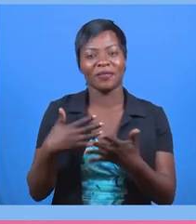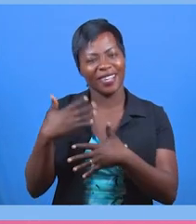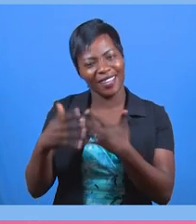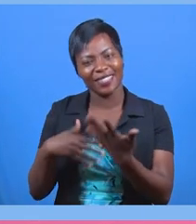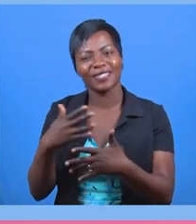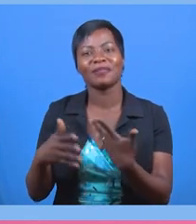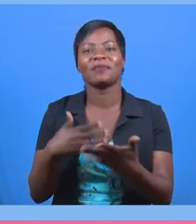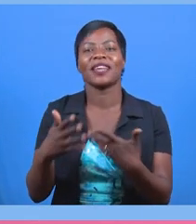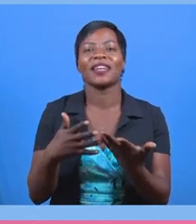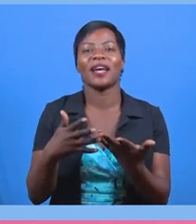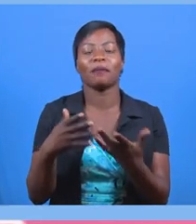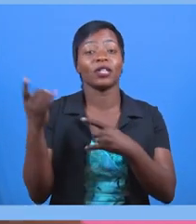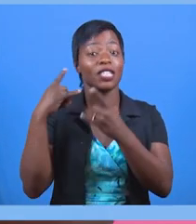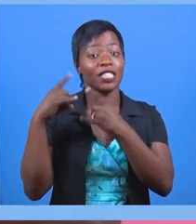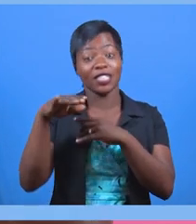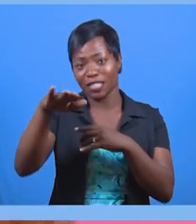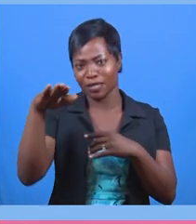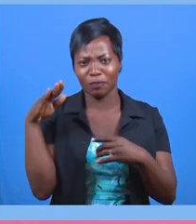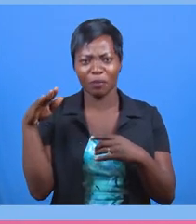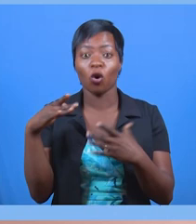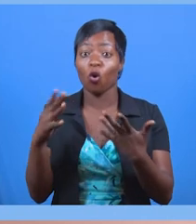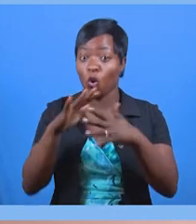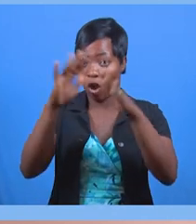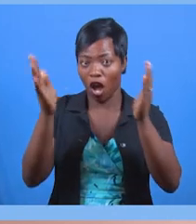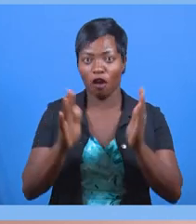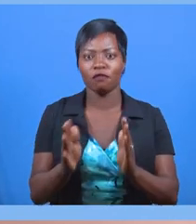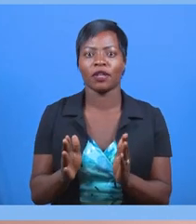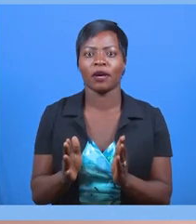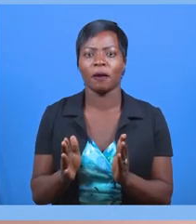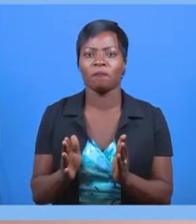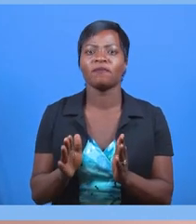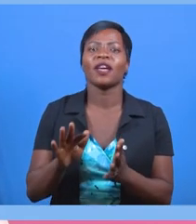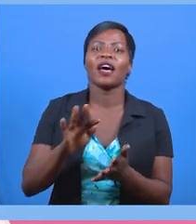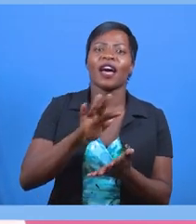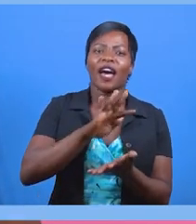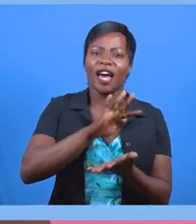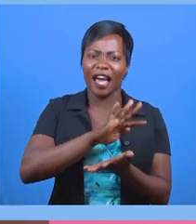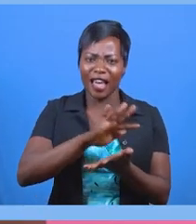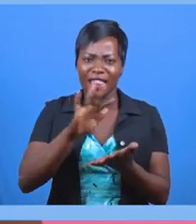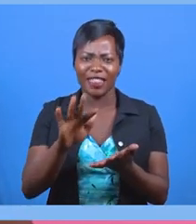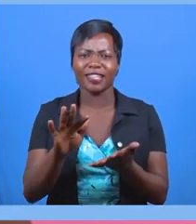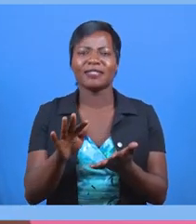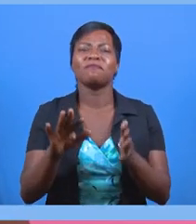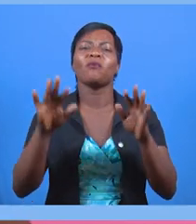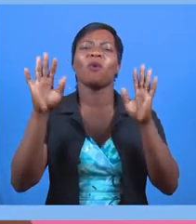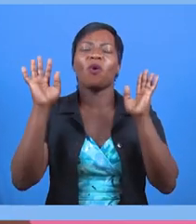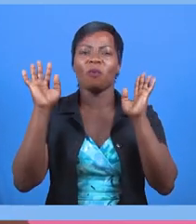yedu nenyika dzeAfrica. Munoona kuti vanhu